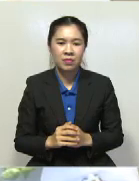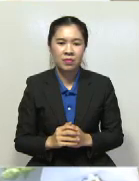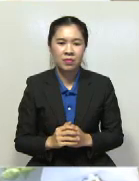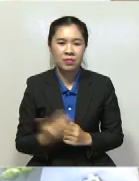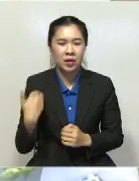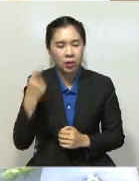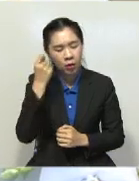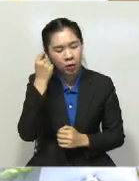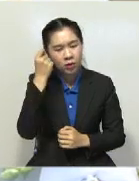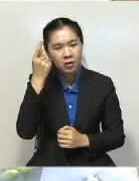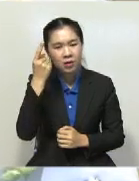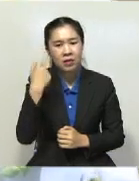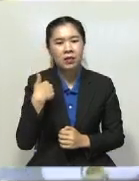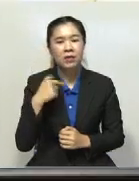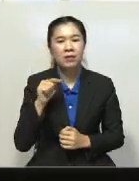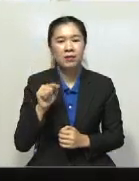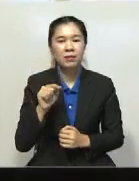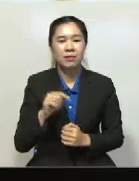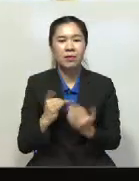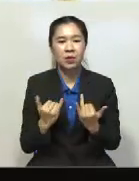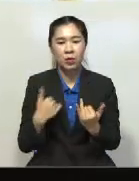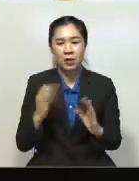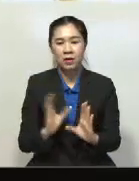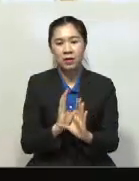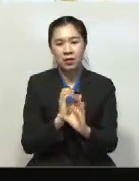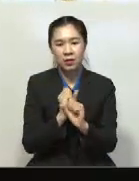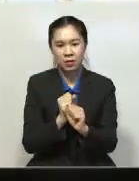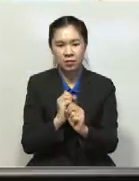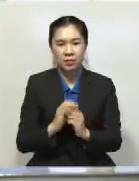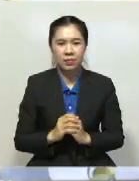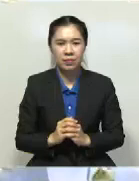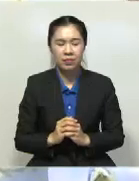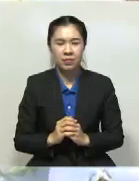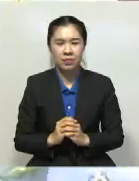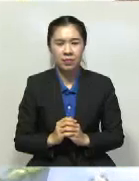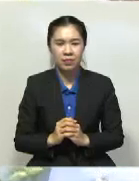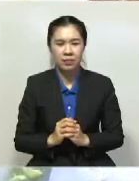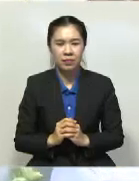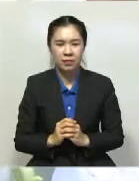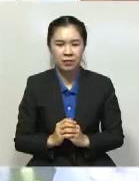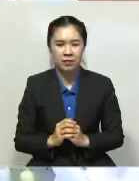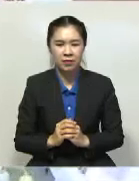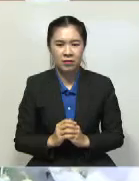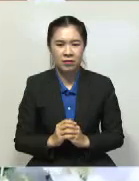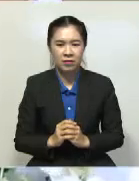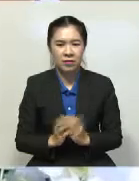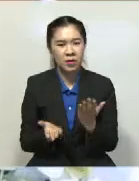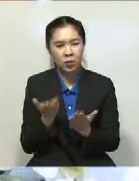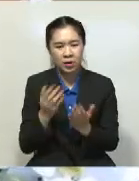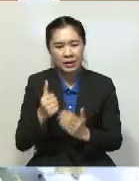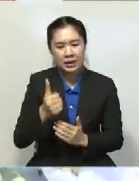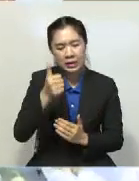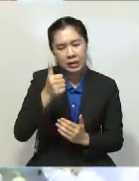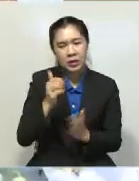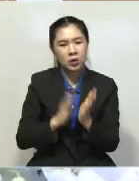ข้าใจออกไปข้างนอกให้ได้นะครับวันนี้เราบอกว่าสรุปว่าความสัมพันธ์ของเรากับต่างประเทศในอยู่ในที่ดีมากที่เยี่ยม